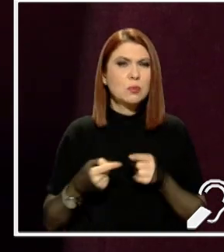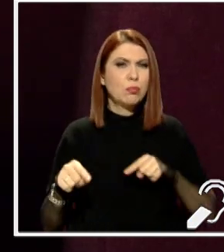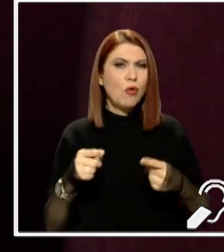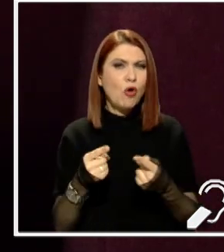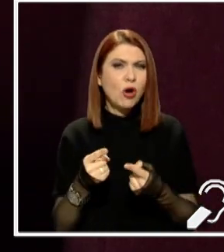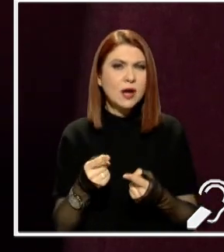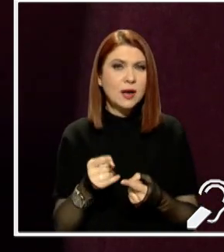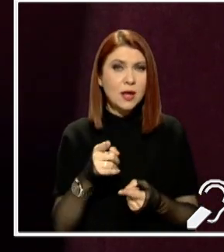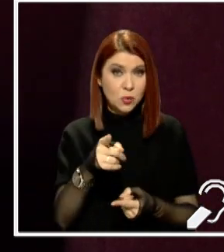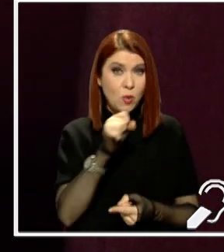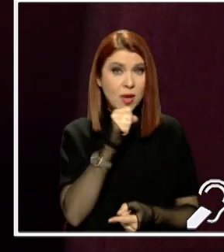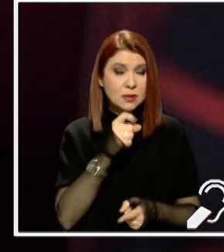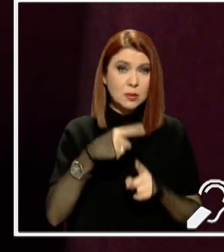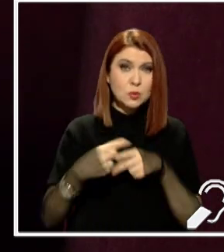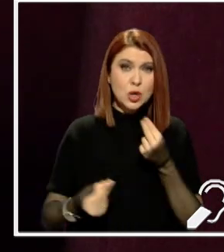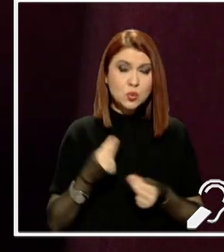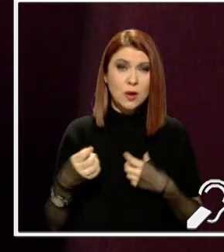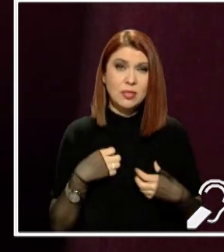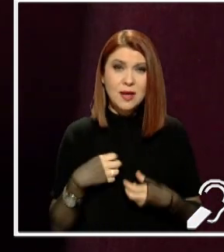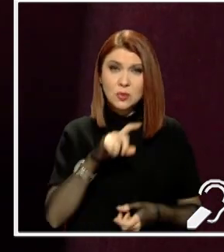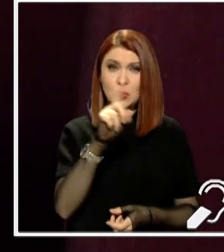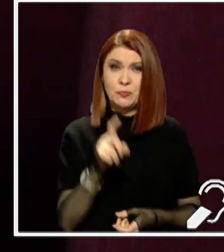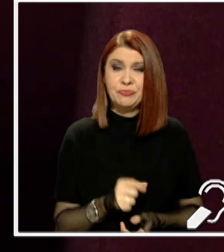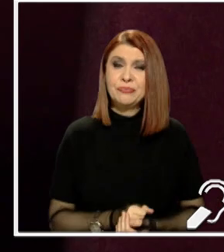filmări? Ai și de cântat, nu doar de jucat.